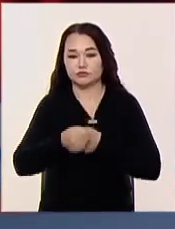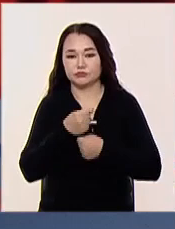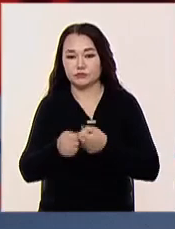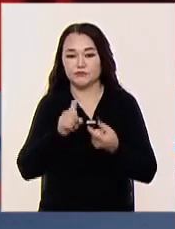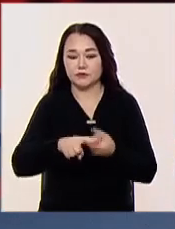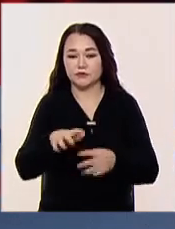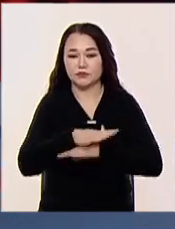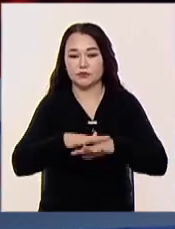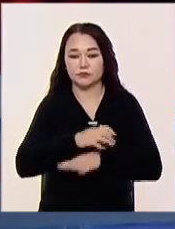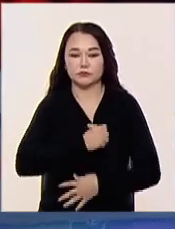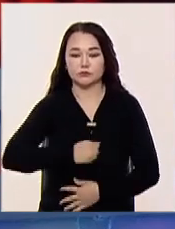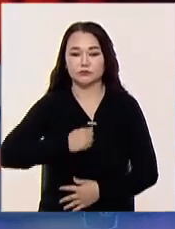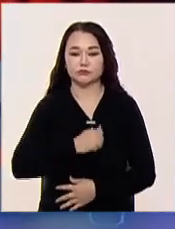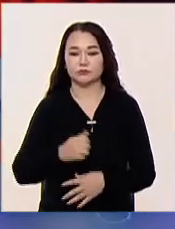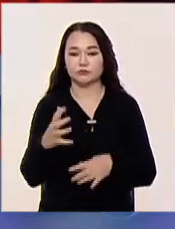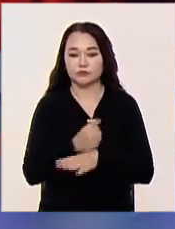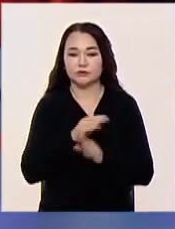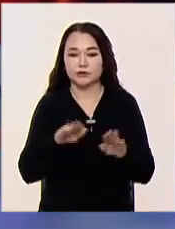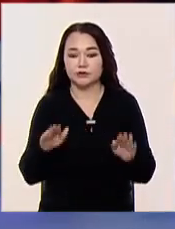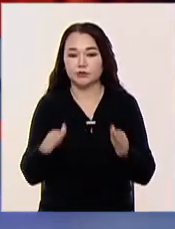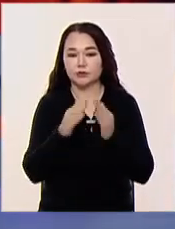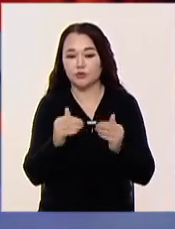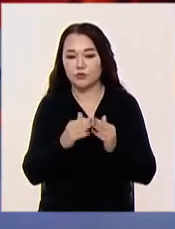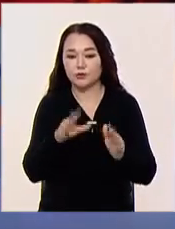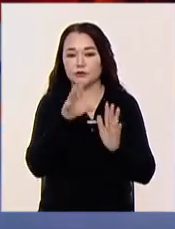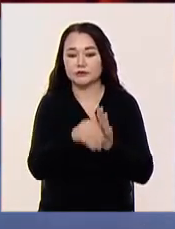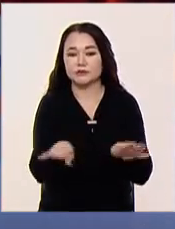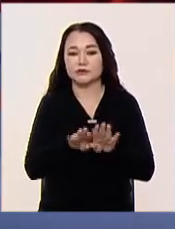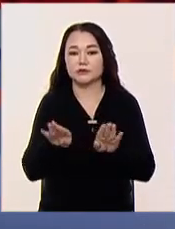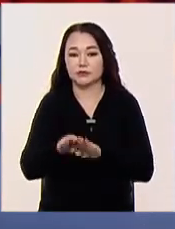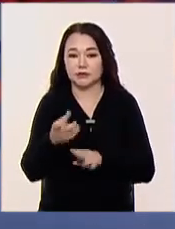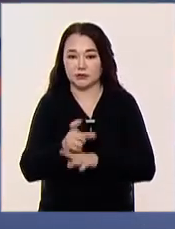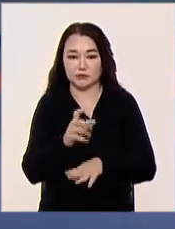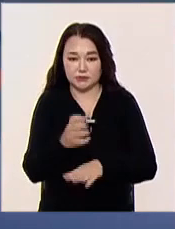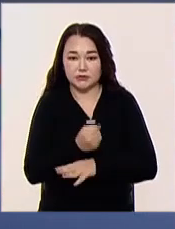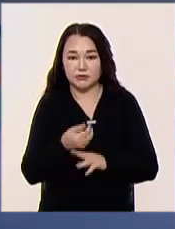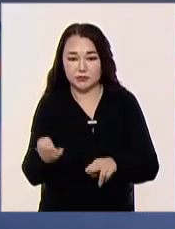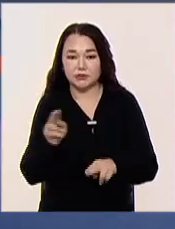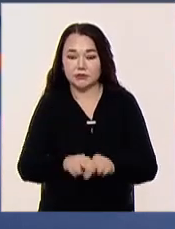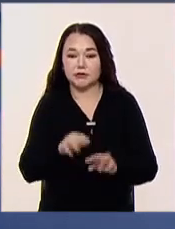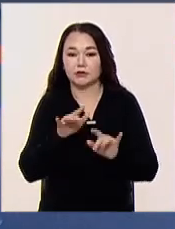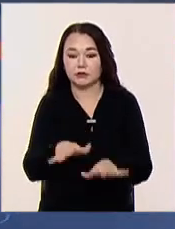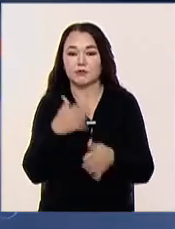қоғамның ашуын тудырды. Балалар үйлерін жаппай жаптырғандағы жетістігіміз осы ма десті ел. Жалпы